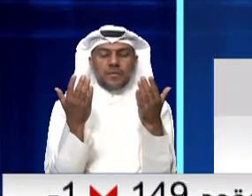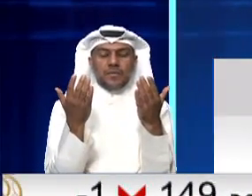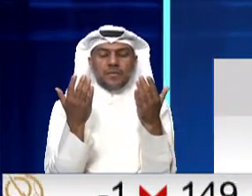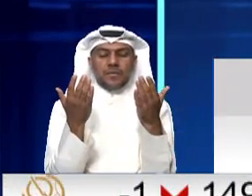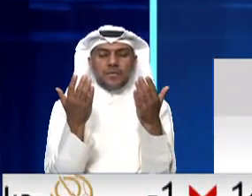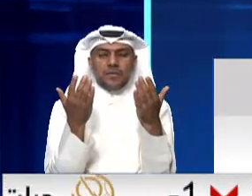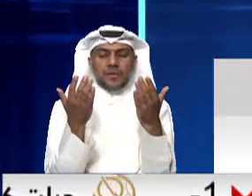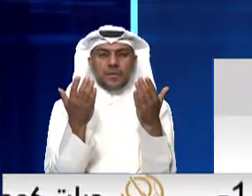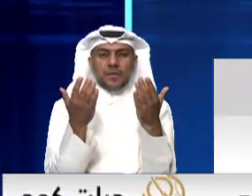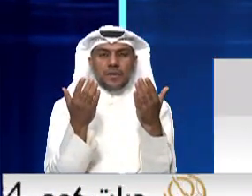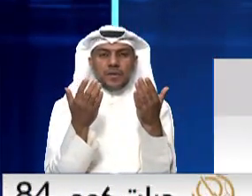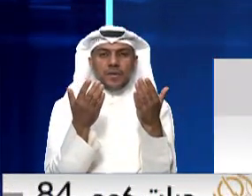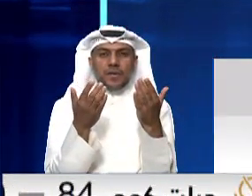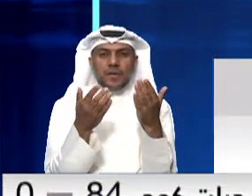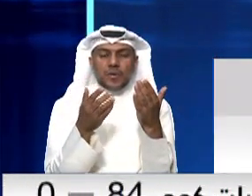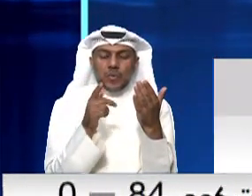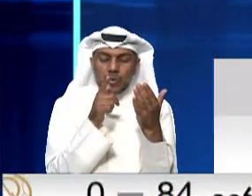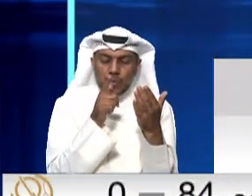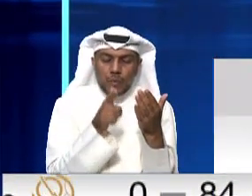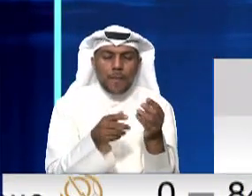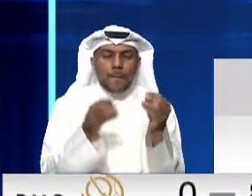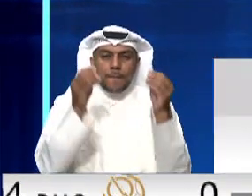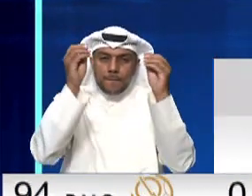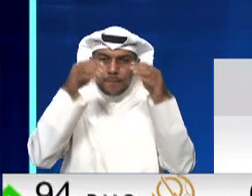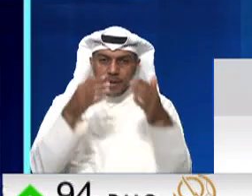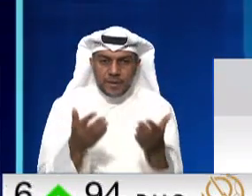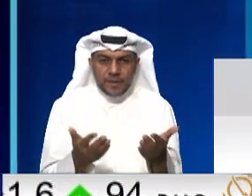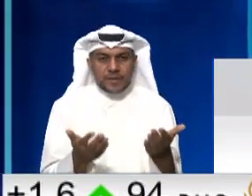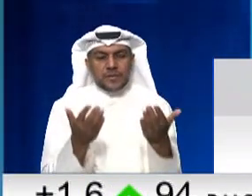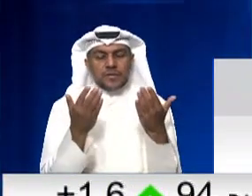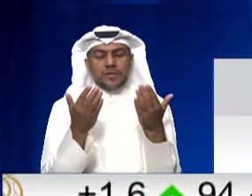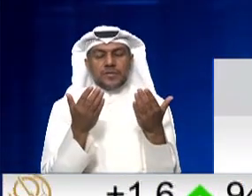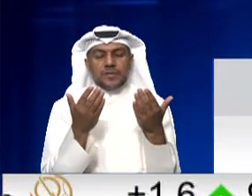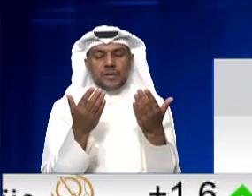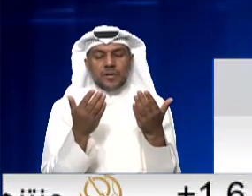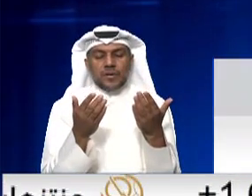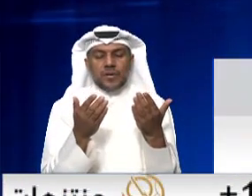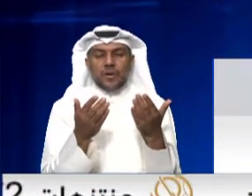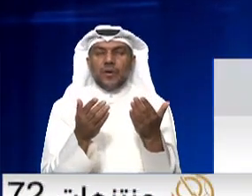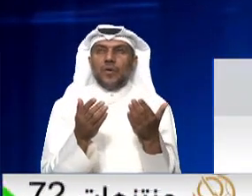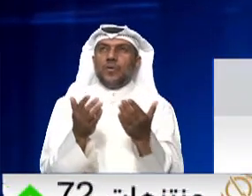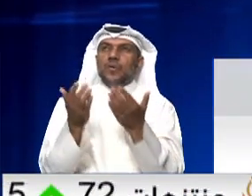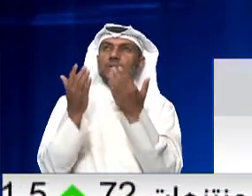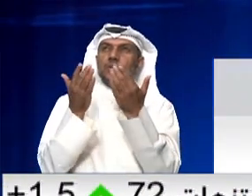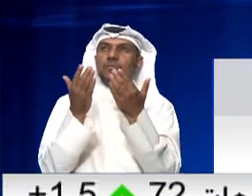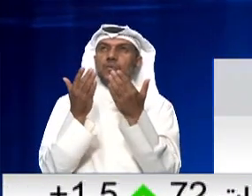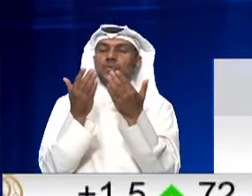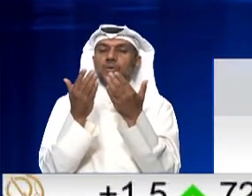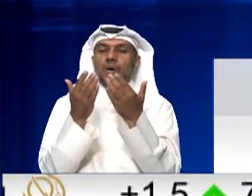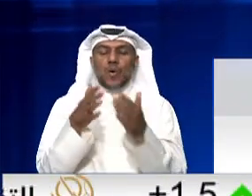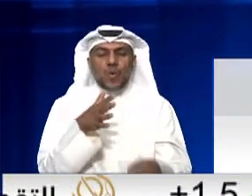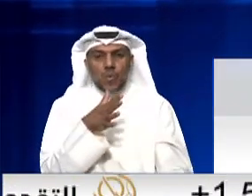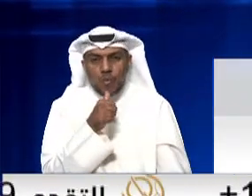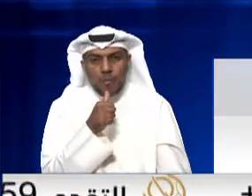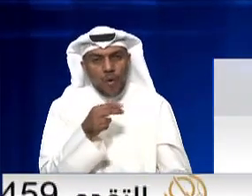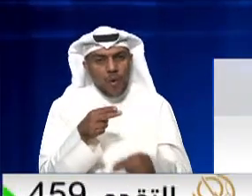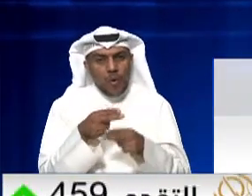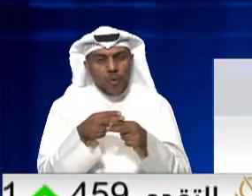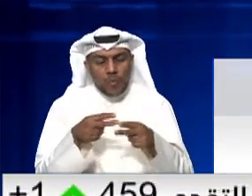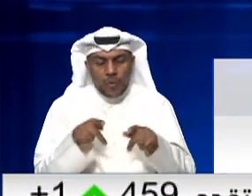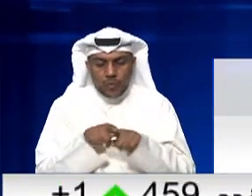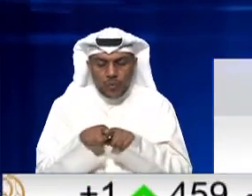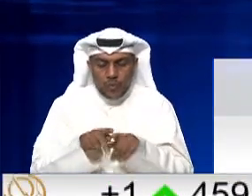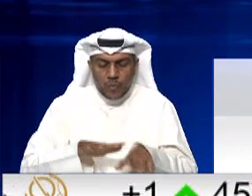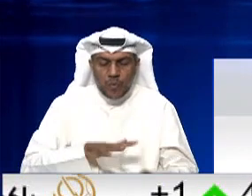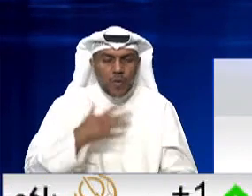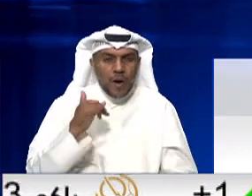ورعاه بهذه المناسبة المباركة، سائلا المولى تعالى أن يعيدها على البلدين والشعبين الشقيقين